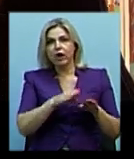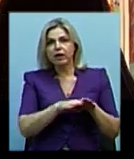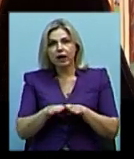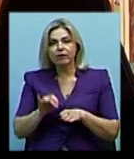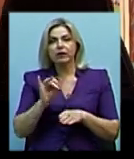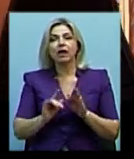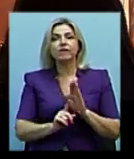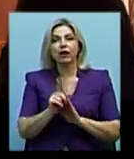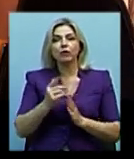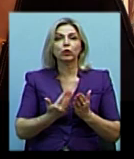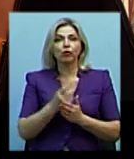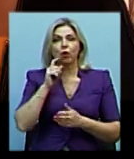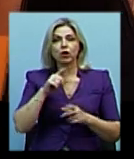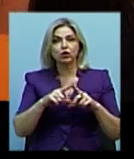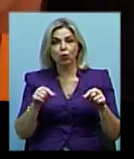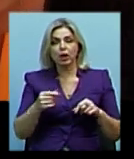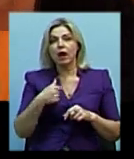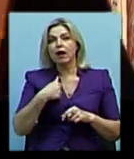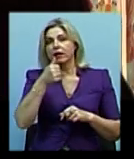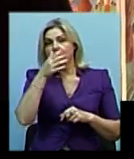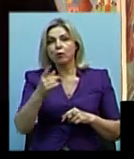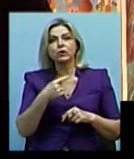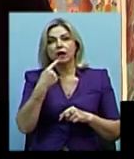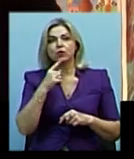українську школу. Тобто я не можу сказати, що ми почали з цього року.